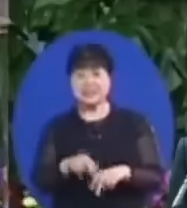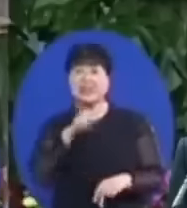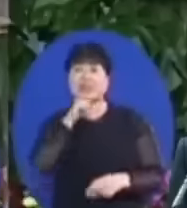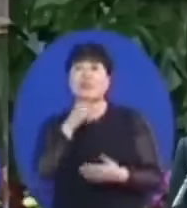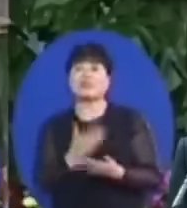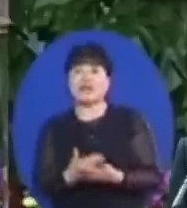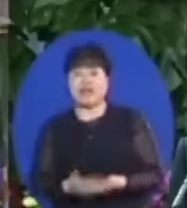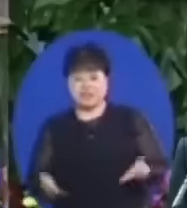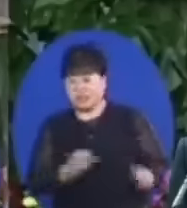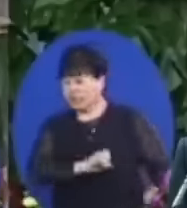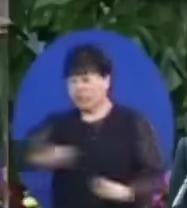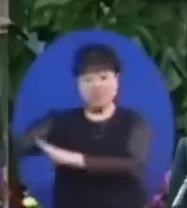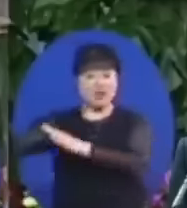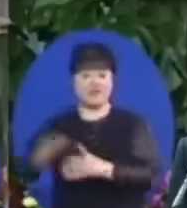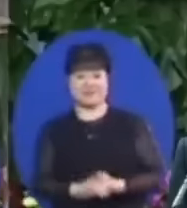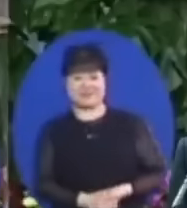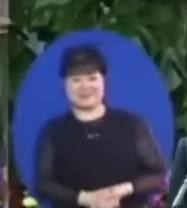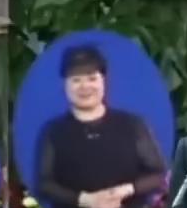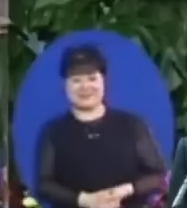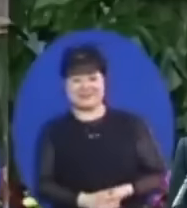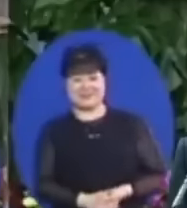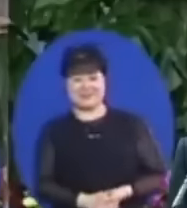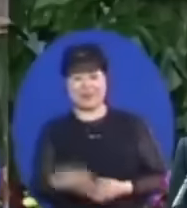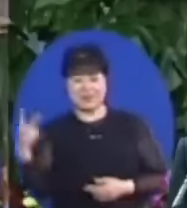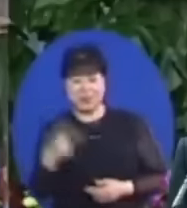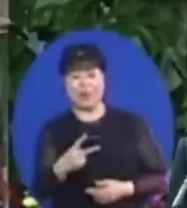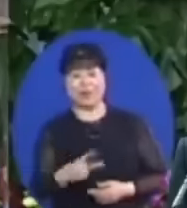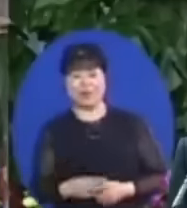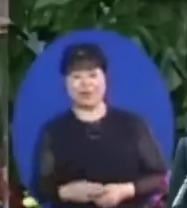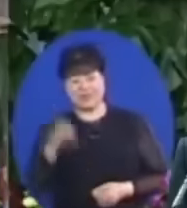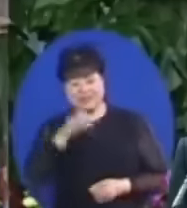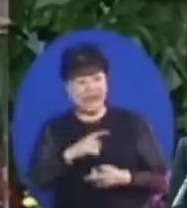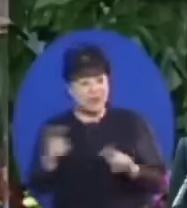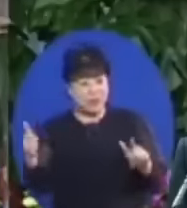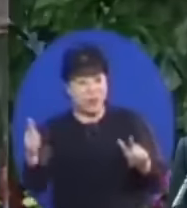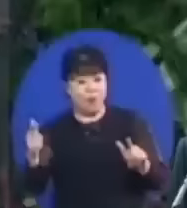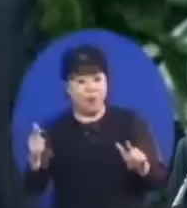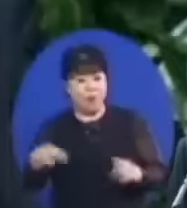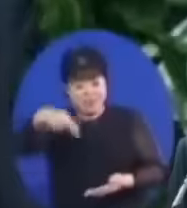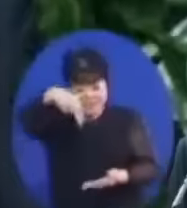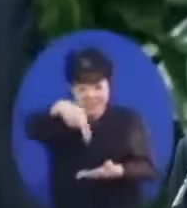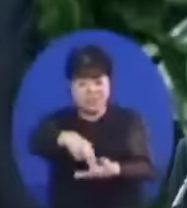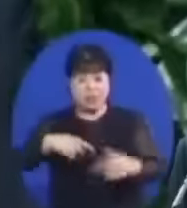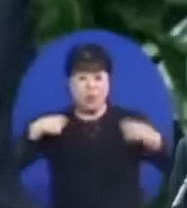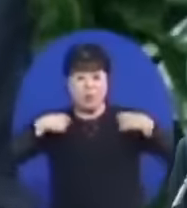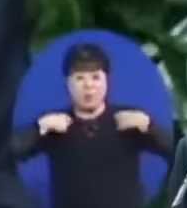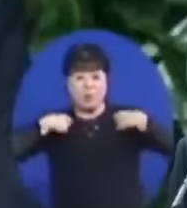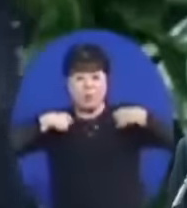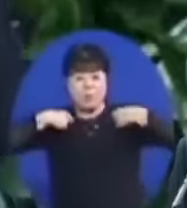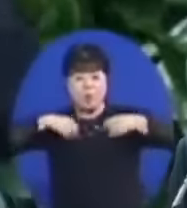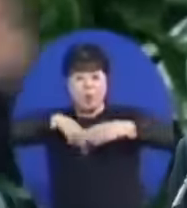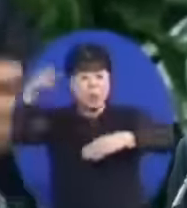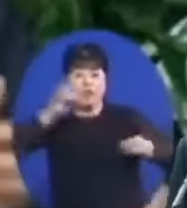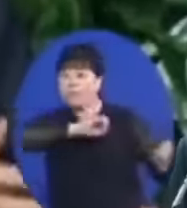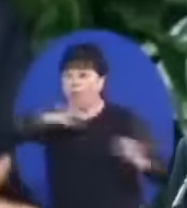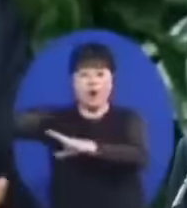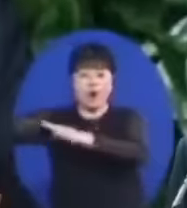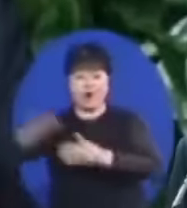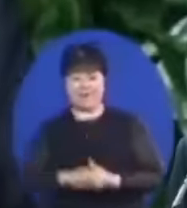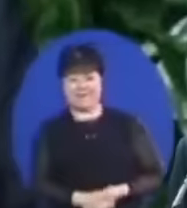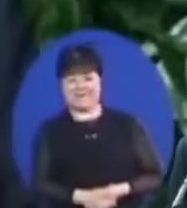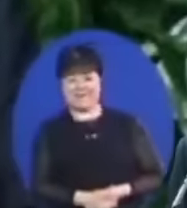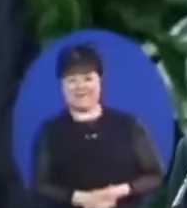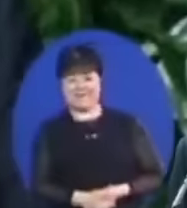동냥하던 그릇을 내던져버렸습니다. 그리고 그냥 가지 않습니다. 일어서더니만 그 옷을 벗어가지고 돌돌 말아서 내던져버린